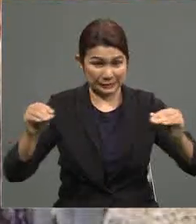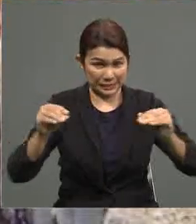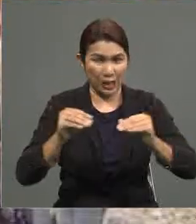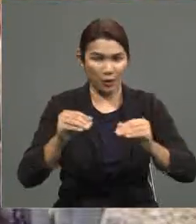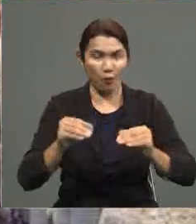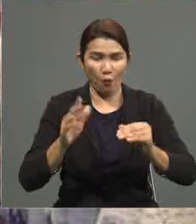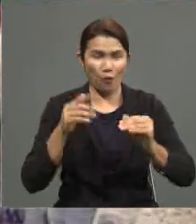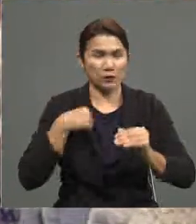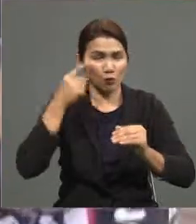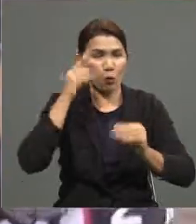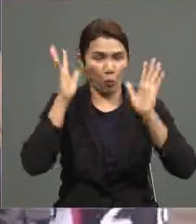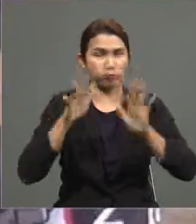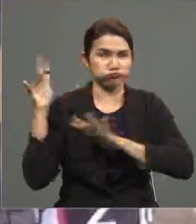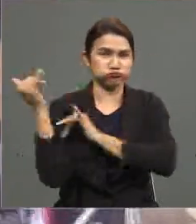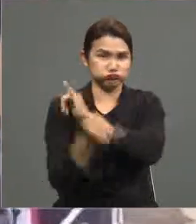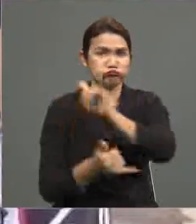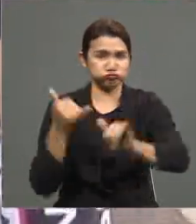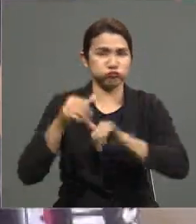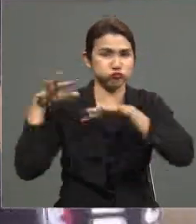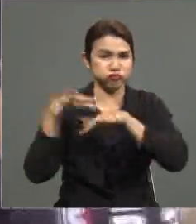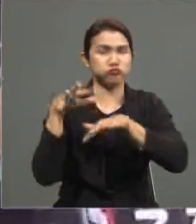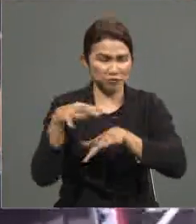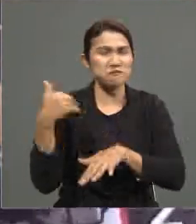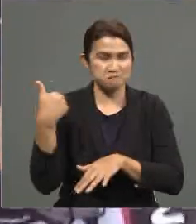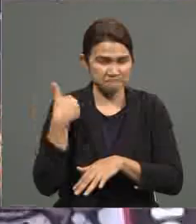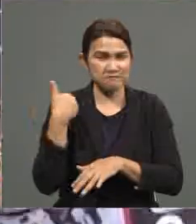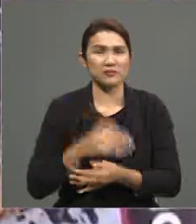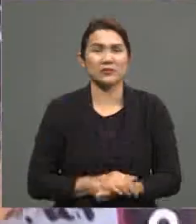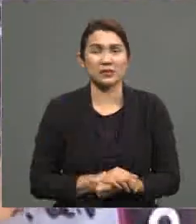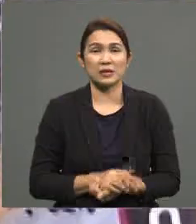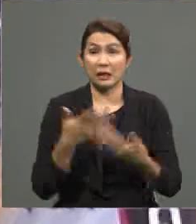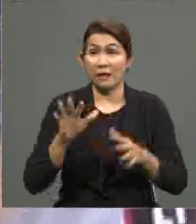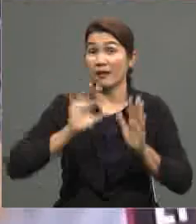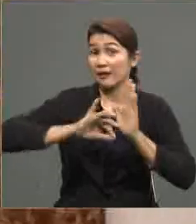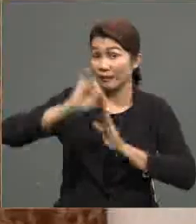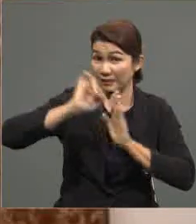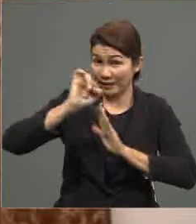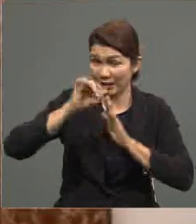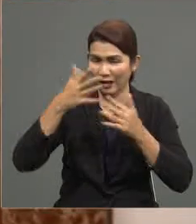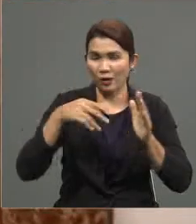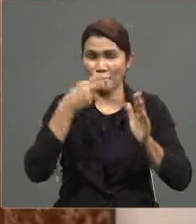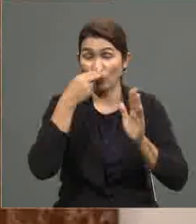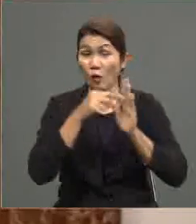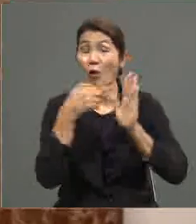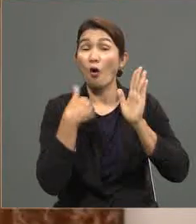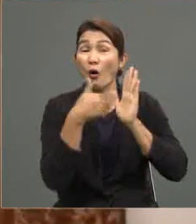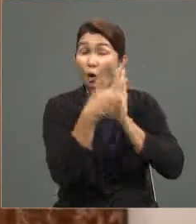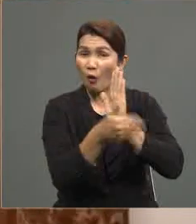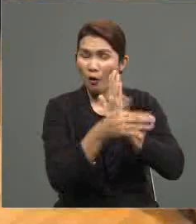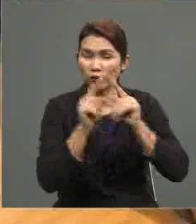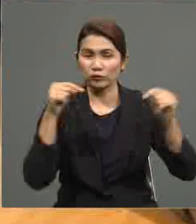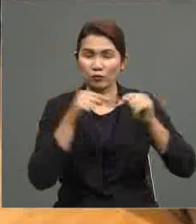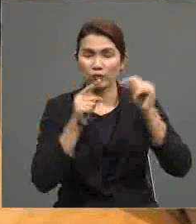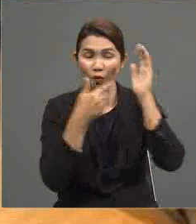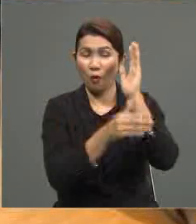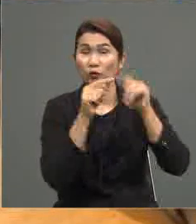บรรยากาศนะจะคึกคักมากกว่านี้มากขึ้นไปเรื่อยๆด้วยอ่ะนอกจากภาคเหนือแล้วนะคะไปดูภาคตะวันออกกันบ้างอย่างที่เมืองพัทยาจังหวัด